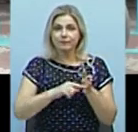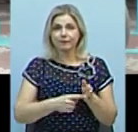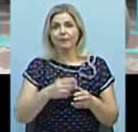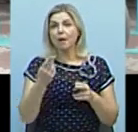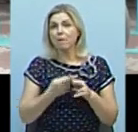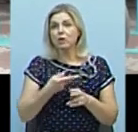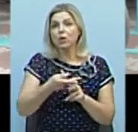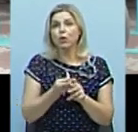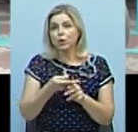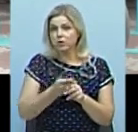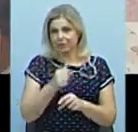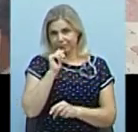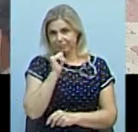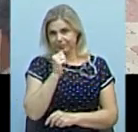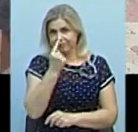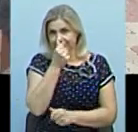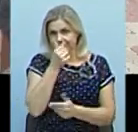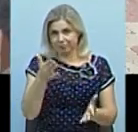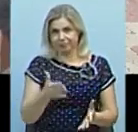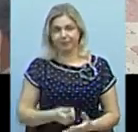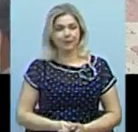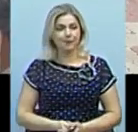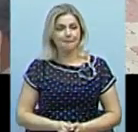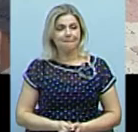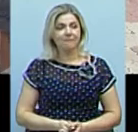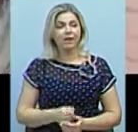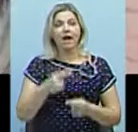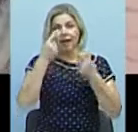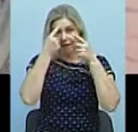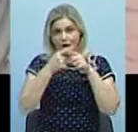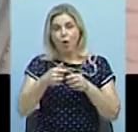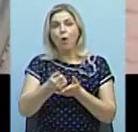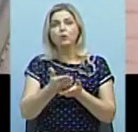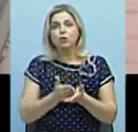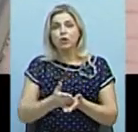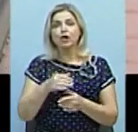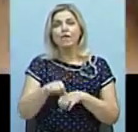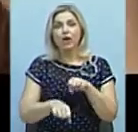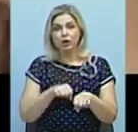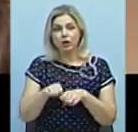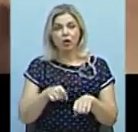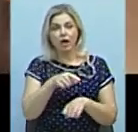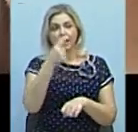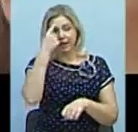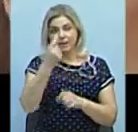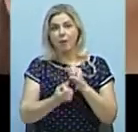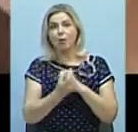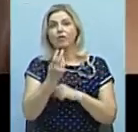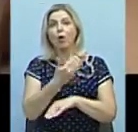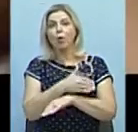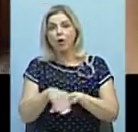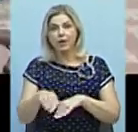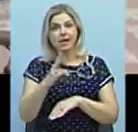ключа неможливо. Точну ціну велостанції технічного обслуговування ініціатори її появи на вулицях Миколаєва